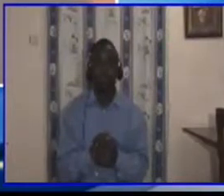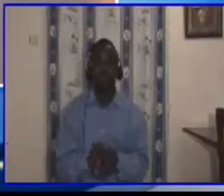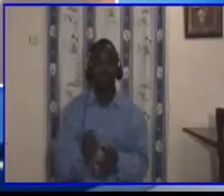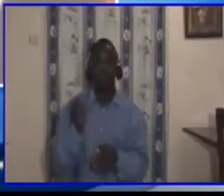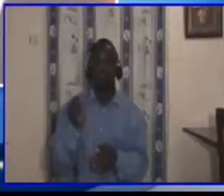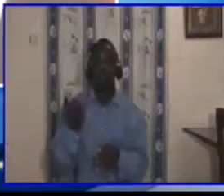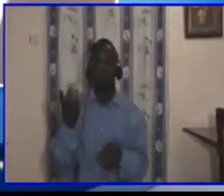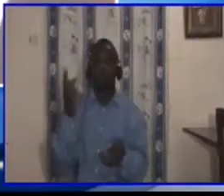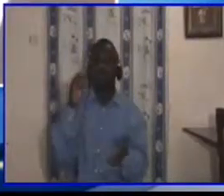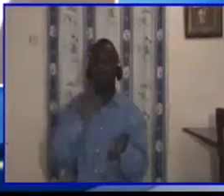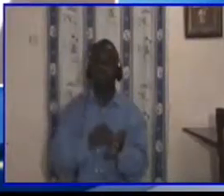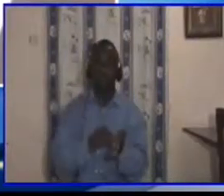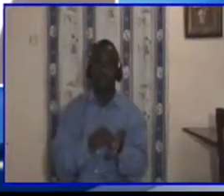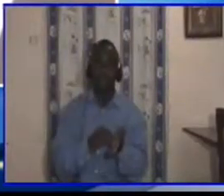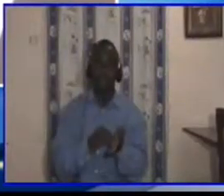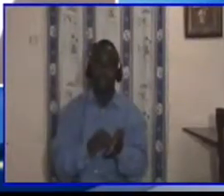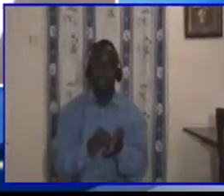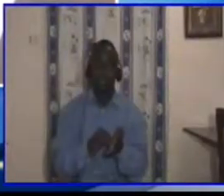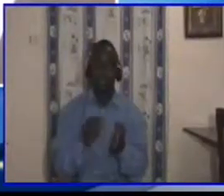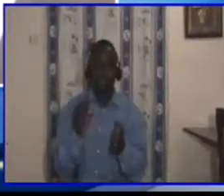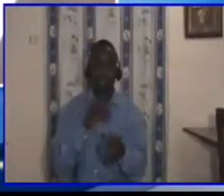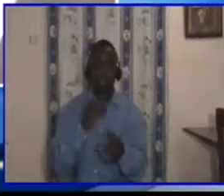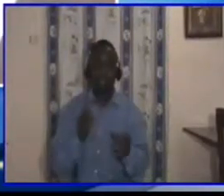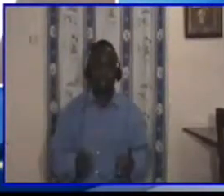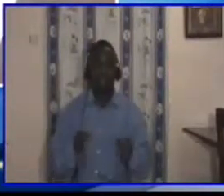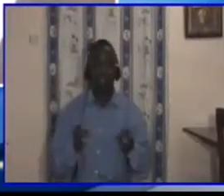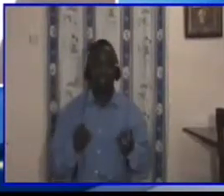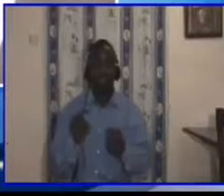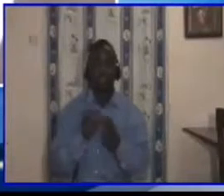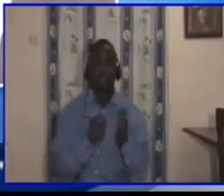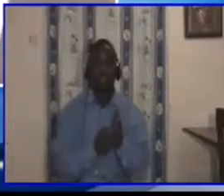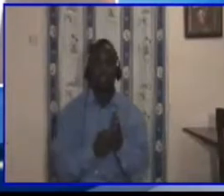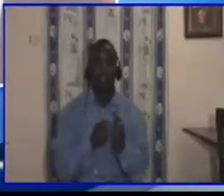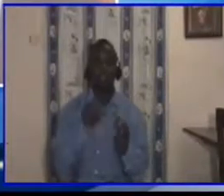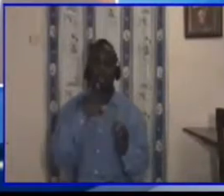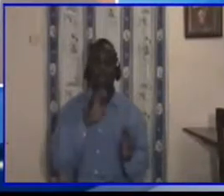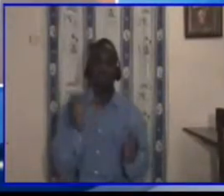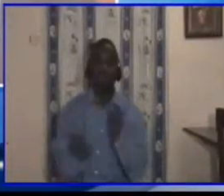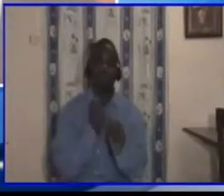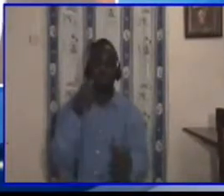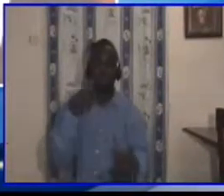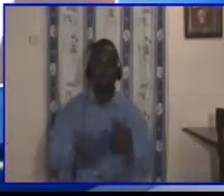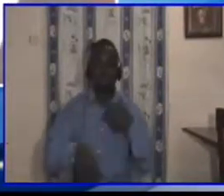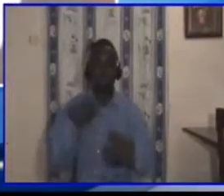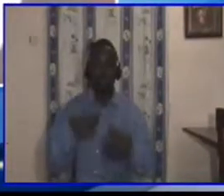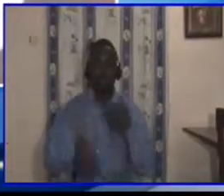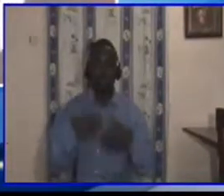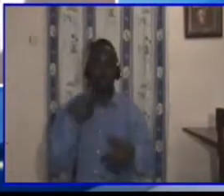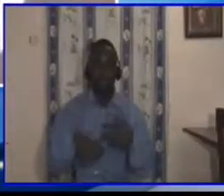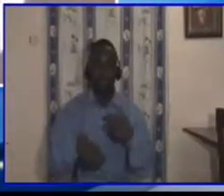furono i mille anni più terribili della storia dell'umanità